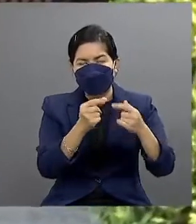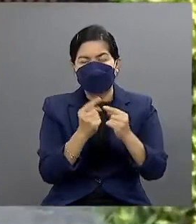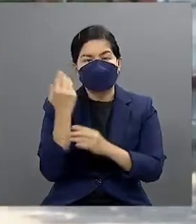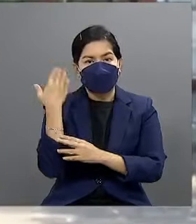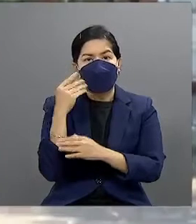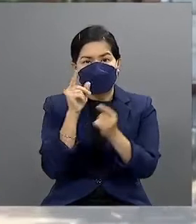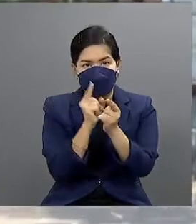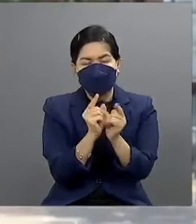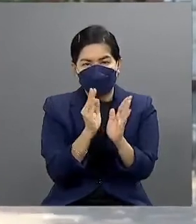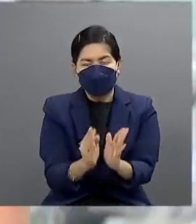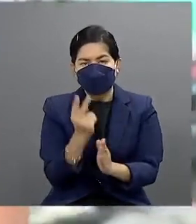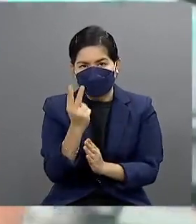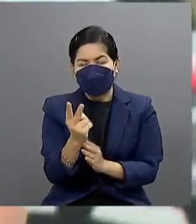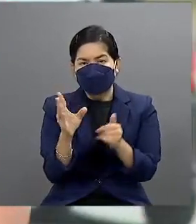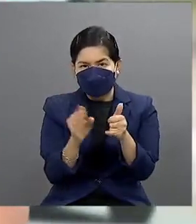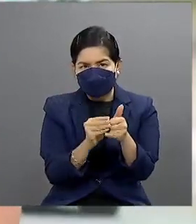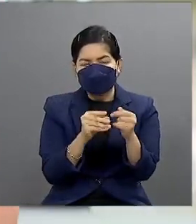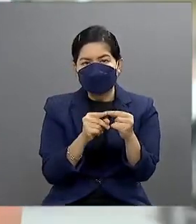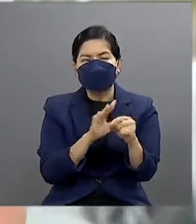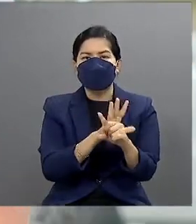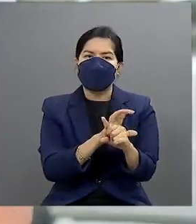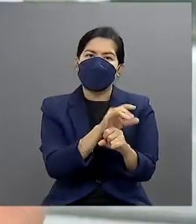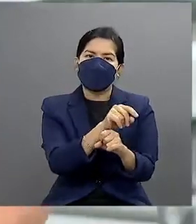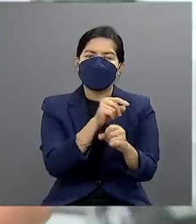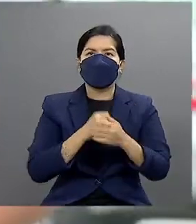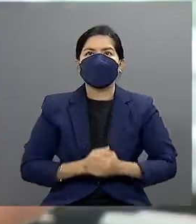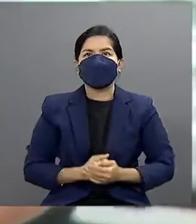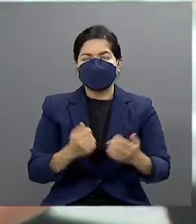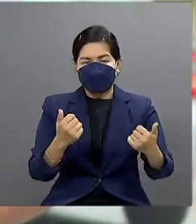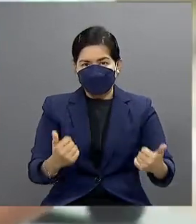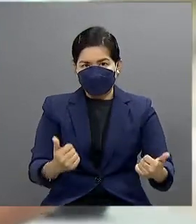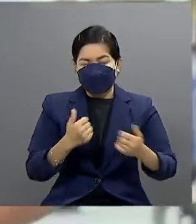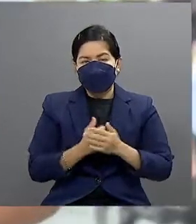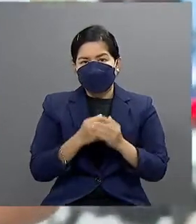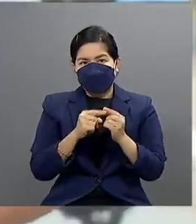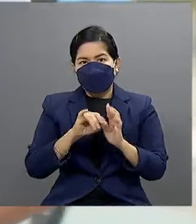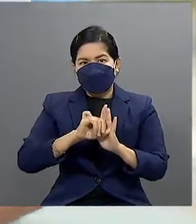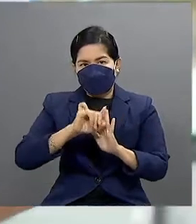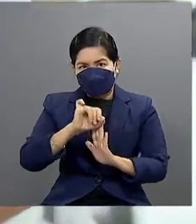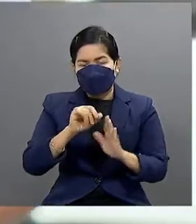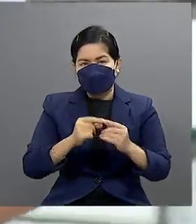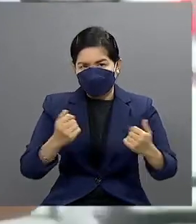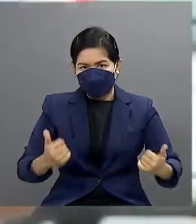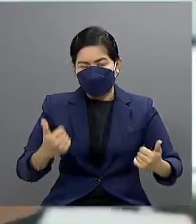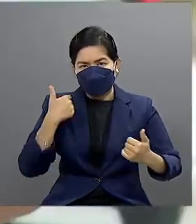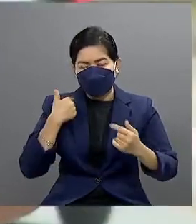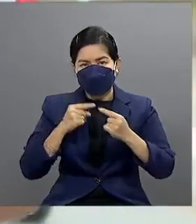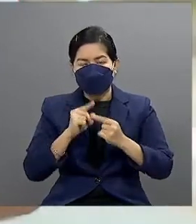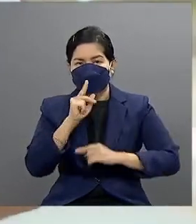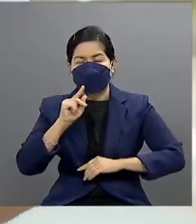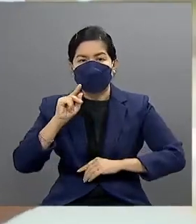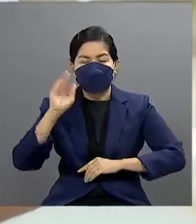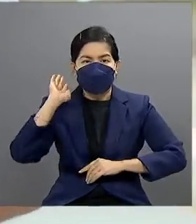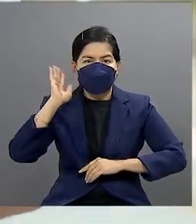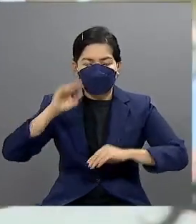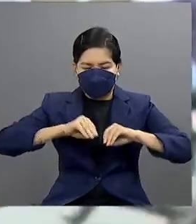ครับแล้วก็ล่าสุดในขณะนี้นะครับจังหวัดเชียงใหม่เองก็มีการแถลงข่าวนะครับพบผู้ติดเชื้อโอมิครอนเพิ่มอีก